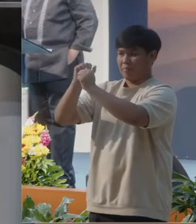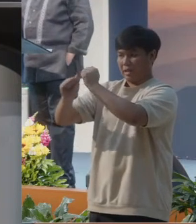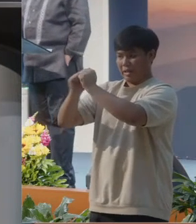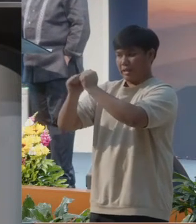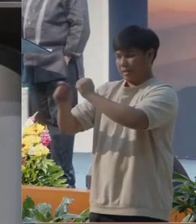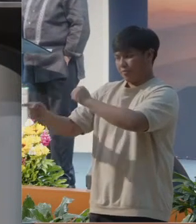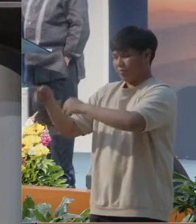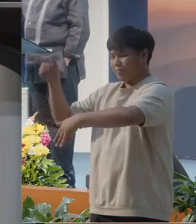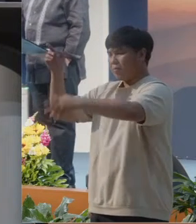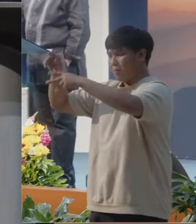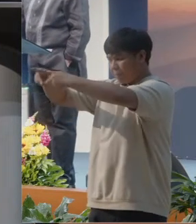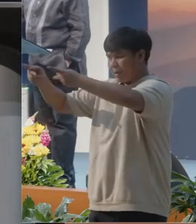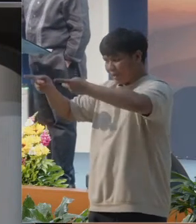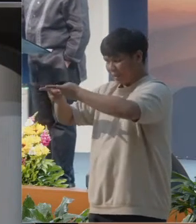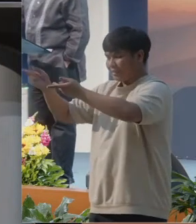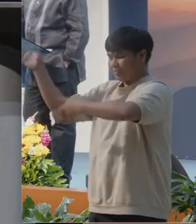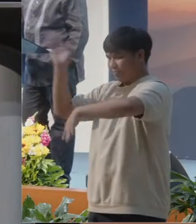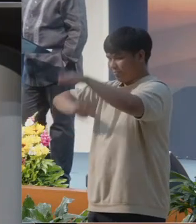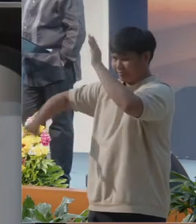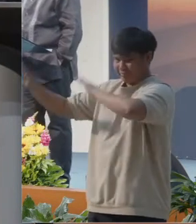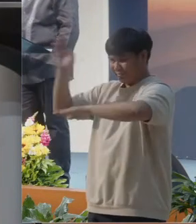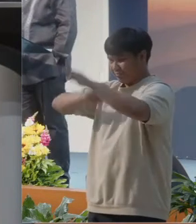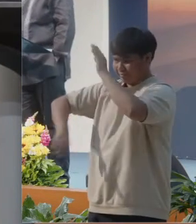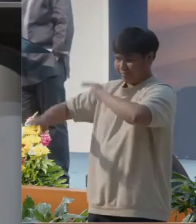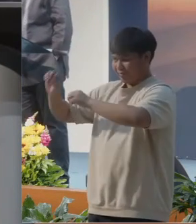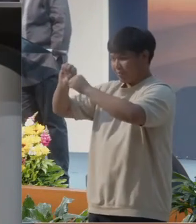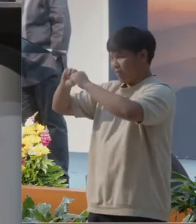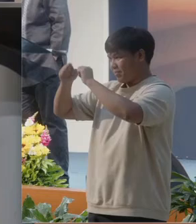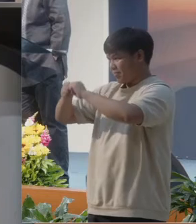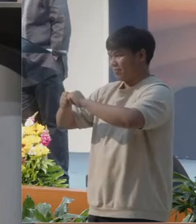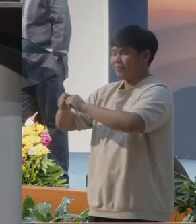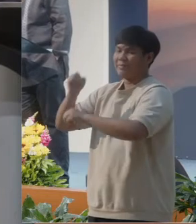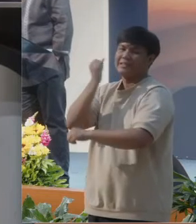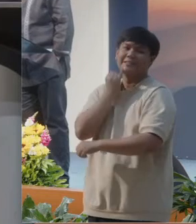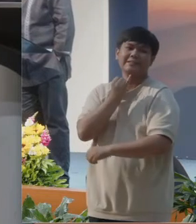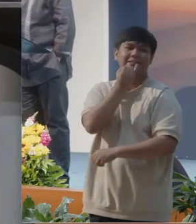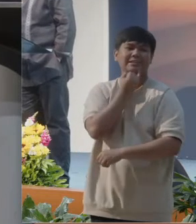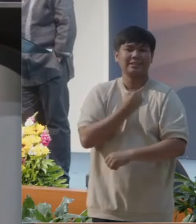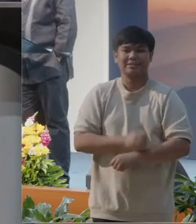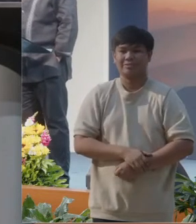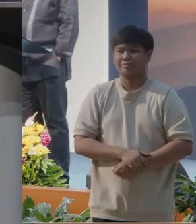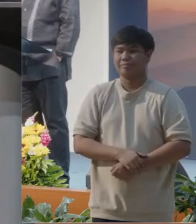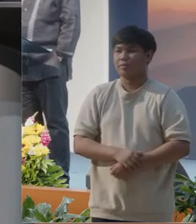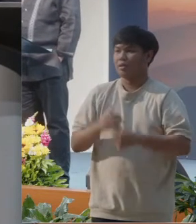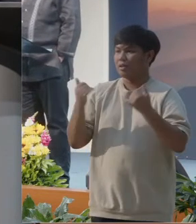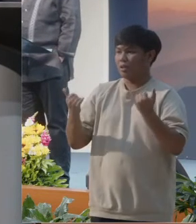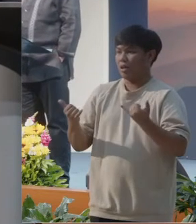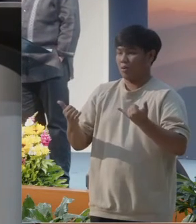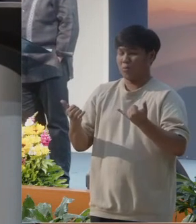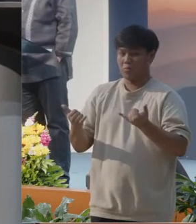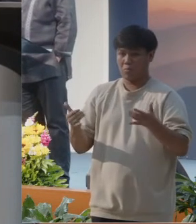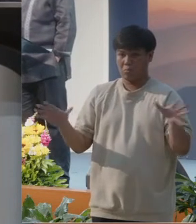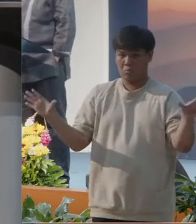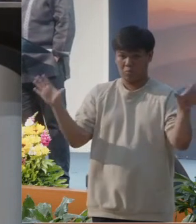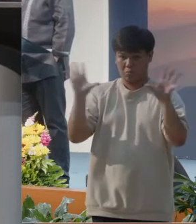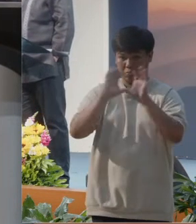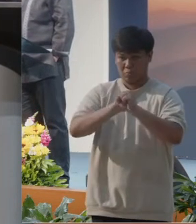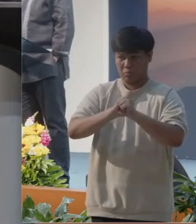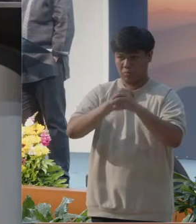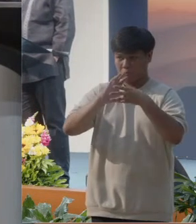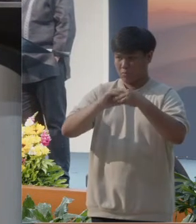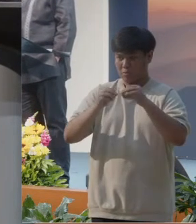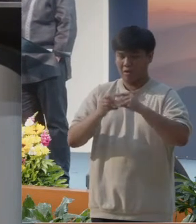Naging lugar ng kaguluhan para sa atin. Ngunit hindi naman po nagtatapos doon ang